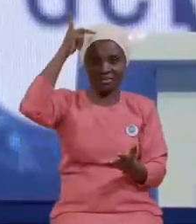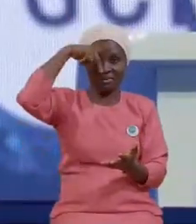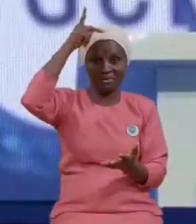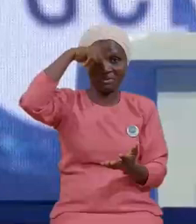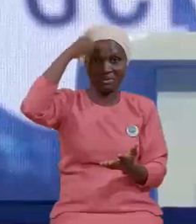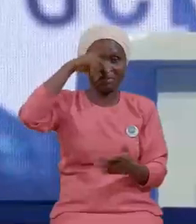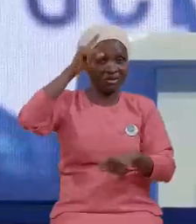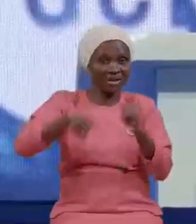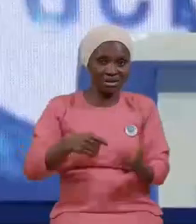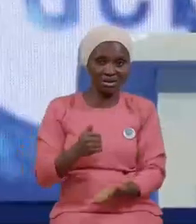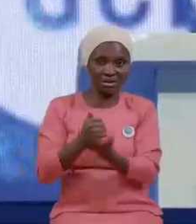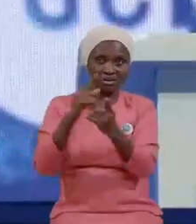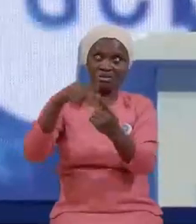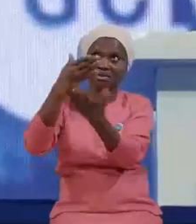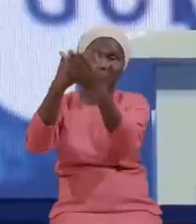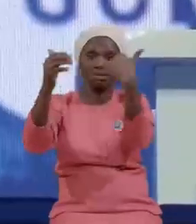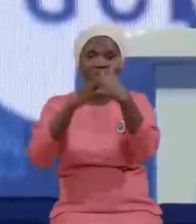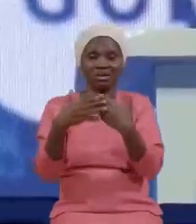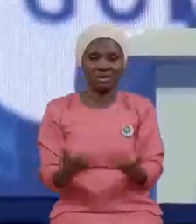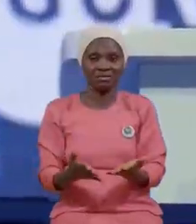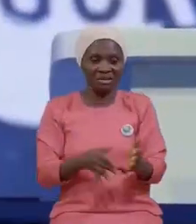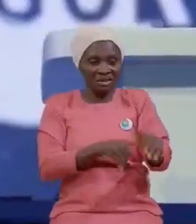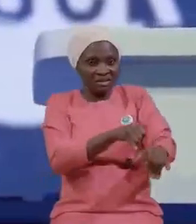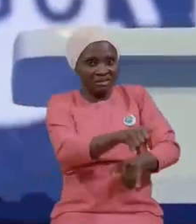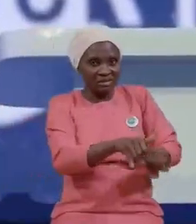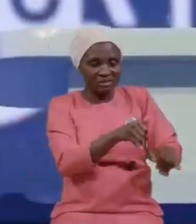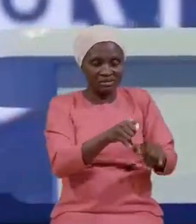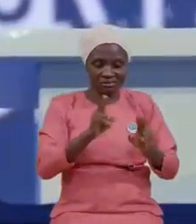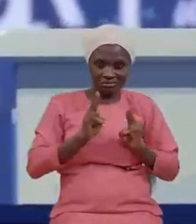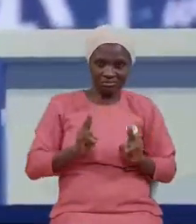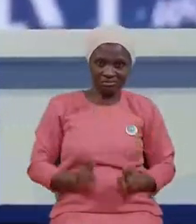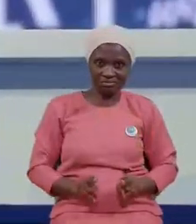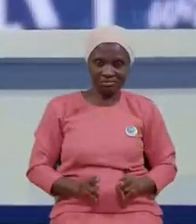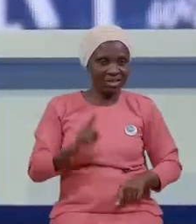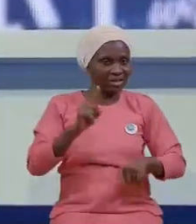Les manœuvres par les moyens humains ne vous amèneront pas au ciel.